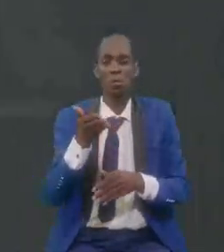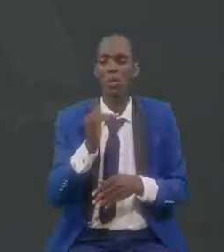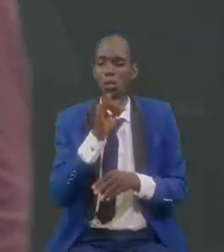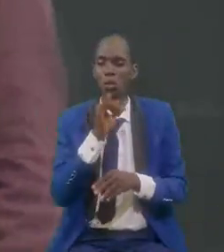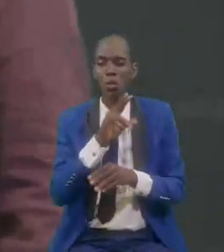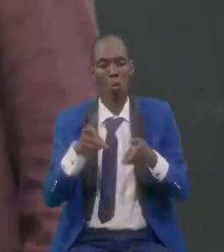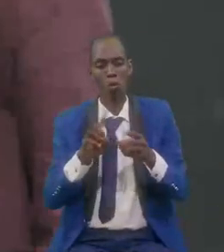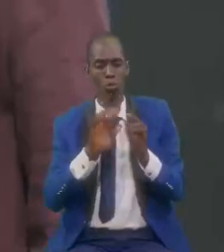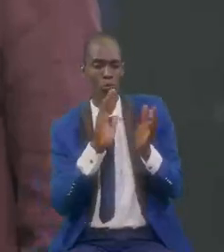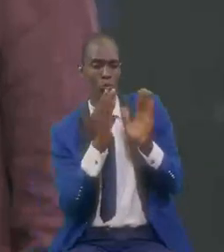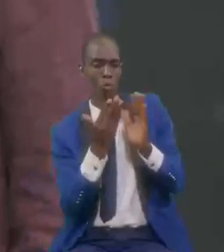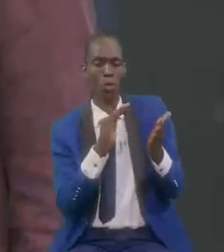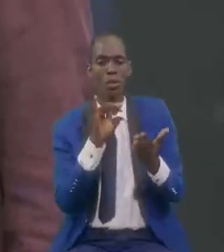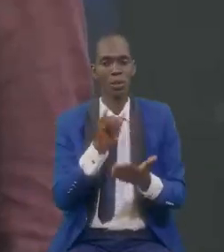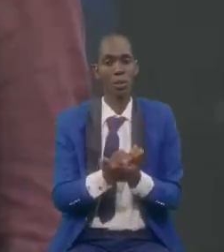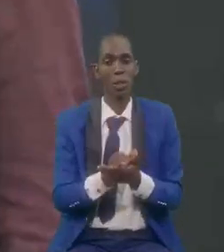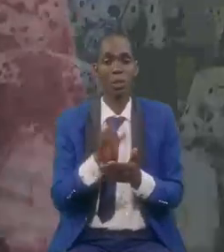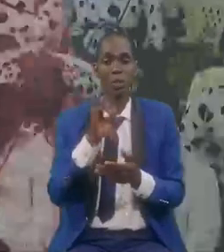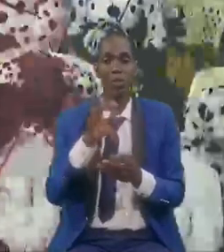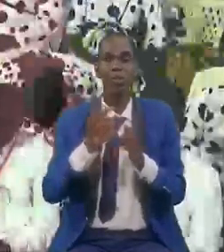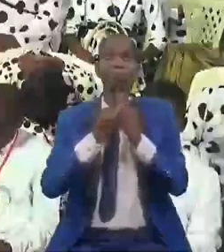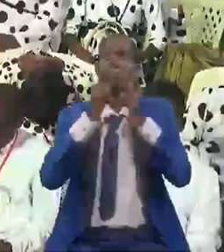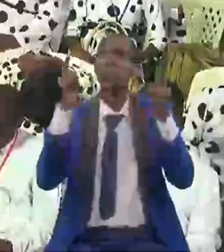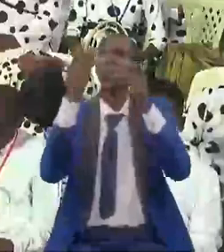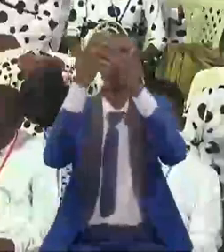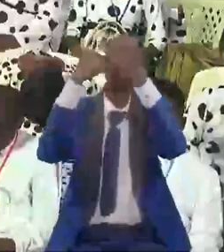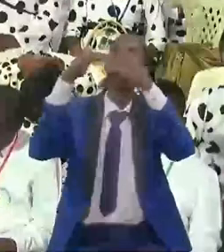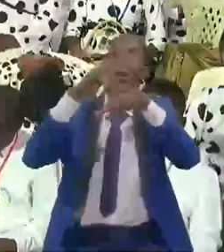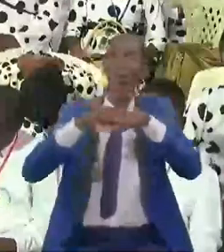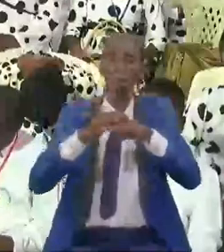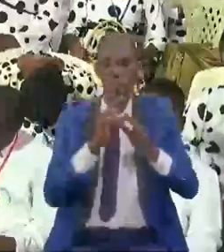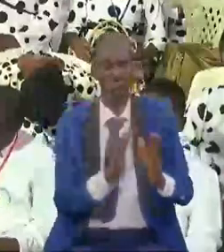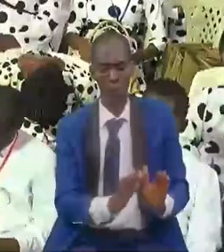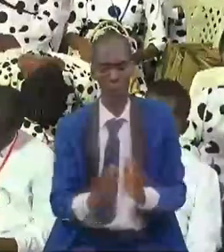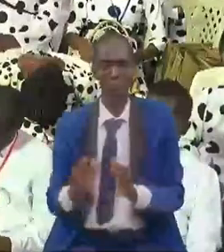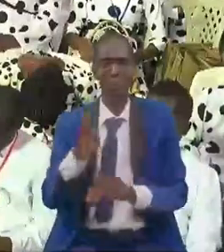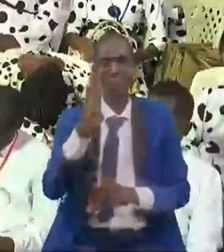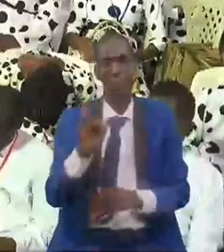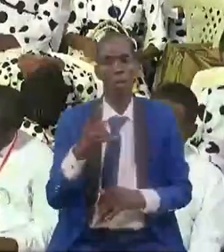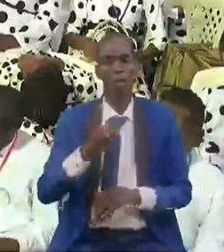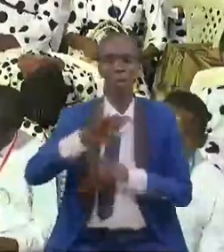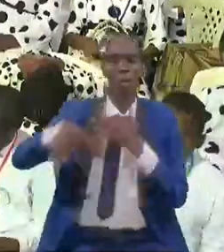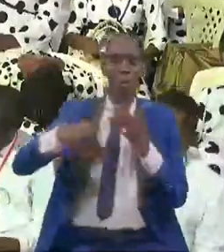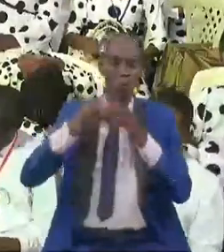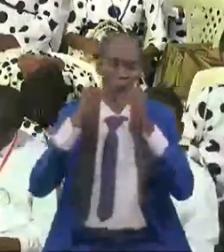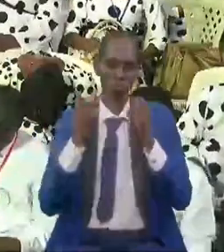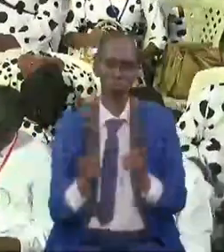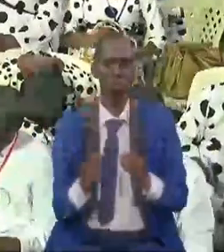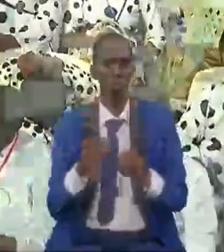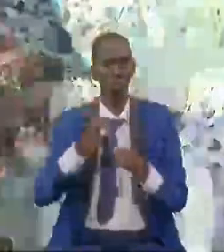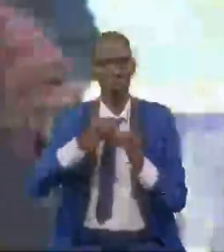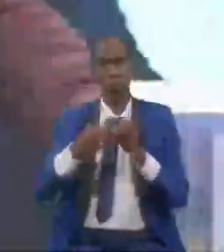On ne peut comparer, rien ne peut être comparé à ce grand ciel préparé par le Dieu Tout-Puissant. Revenons au premier